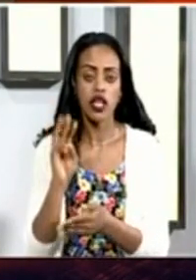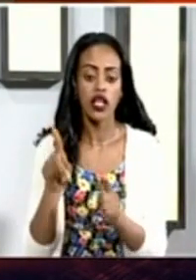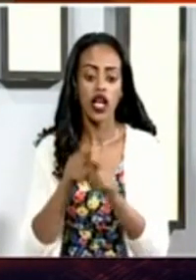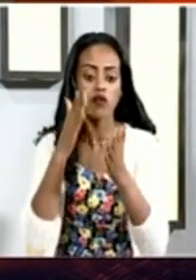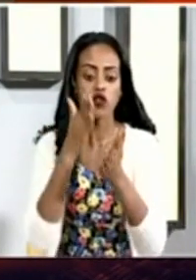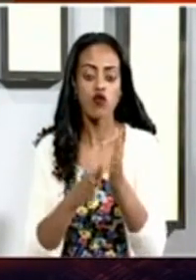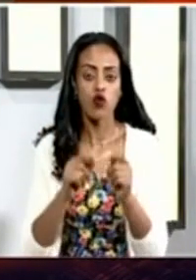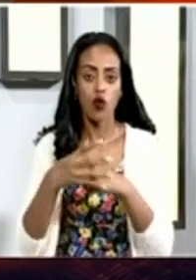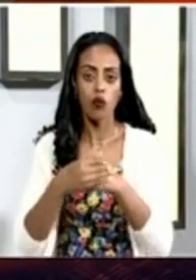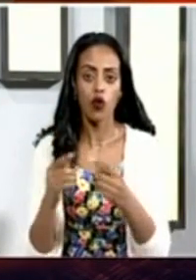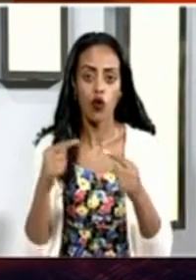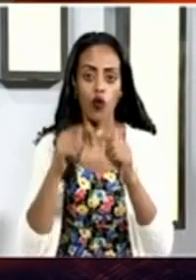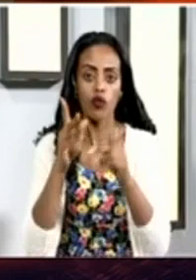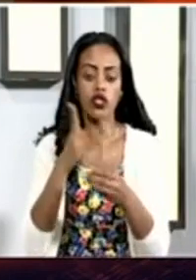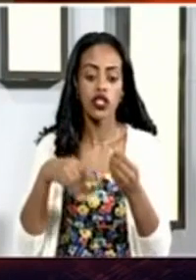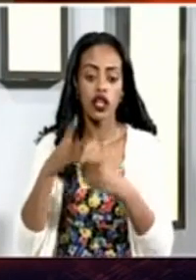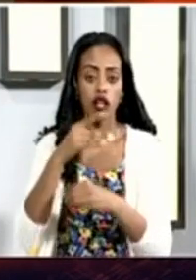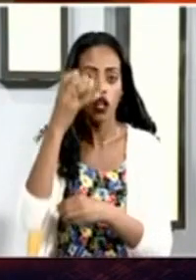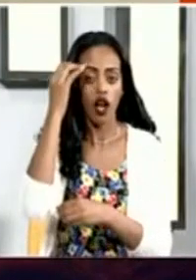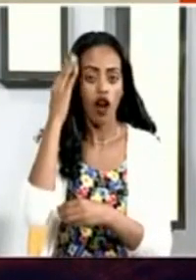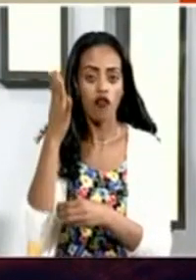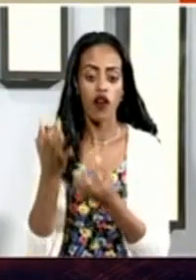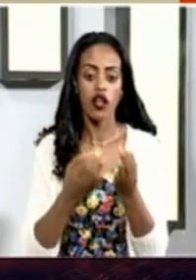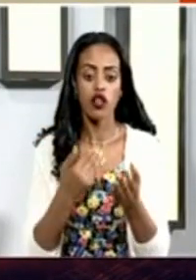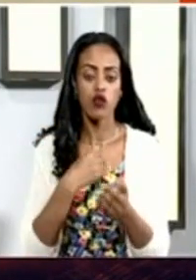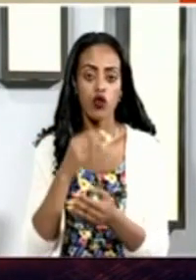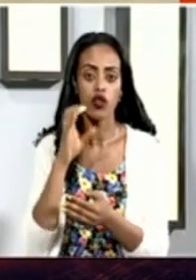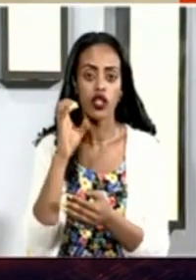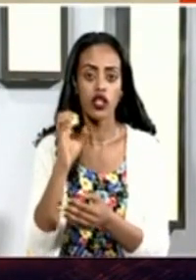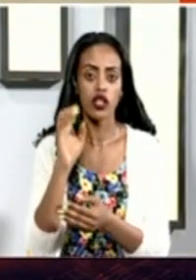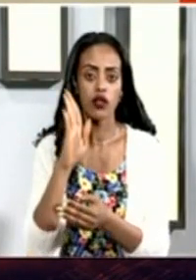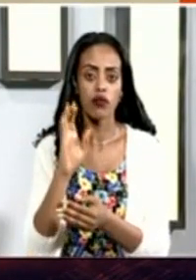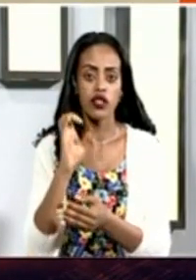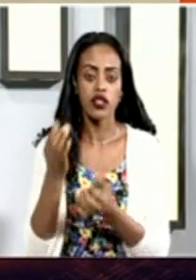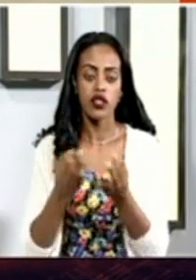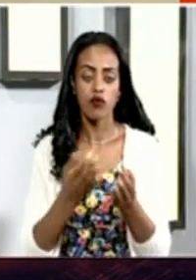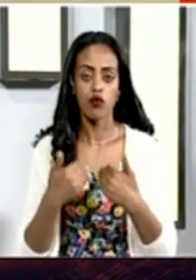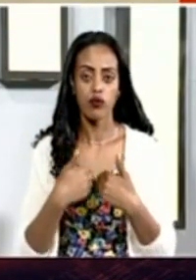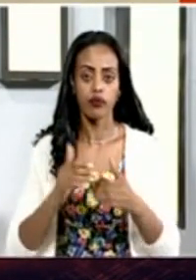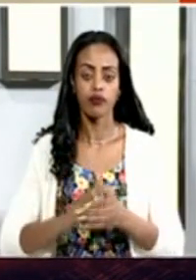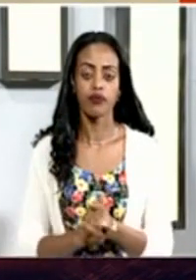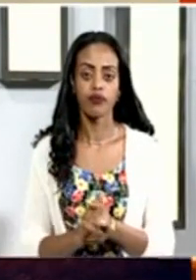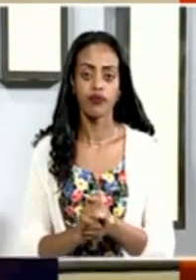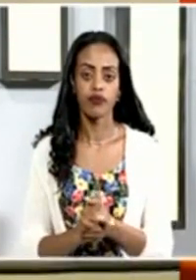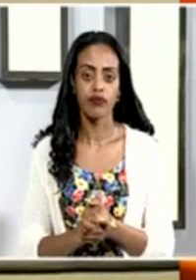ዝፍፀሙን ቢሮ ኮሚኒኬሽን ክልል ዓፋር ኣፍሊጡሎ ክብል ኢቢሲ ፀብፂቡ።